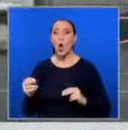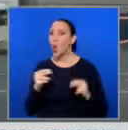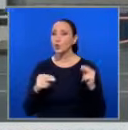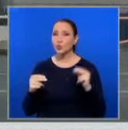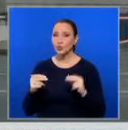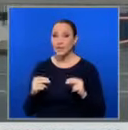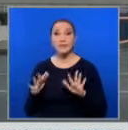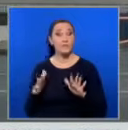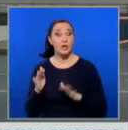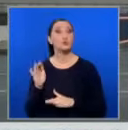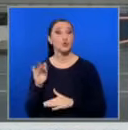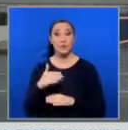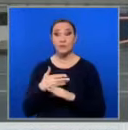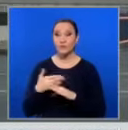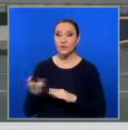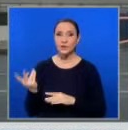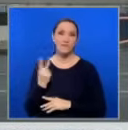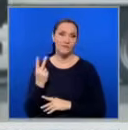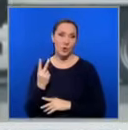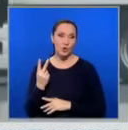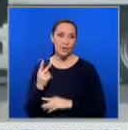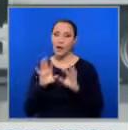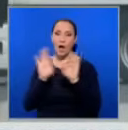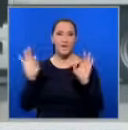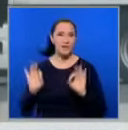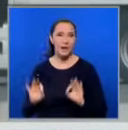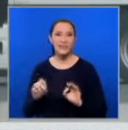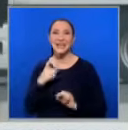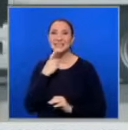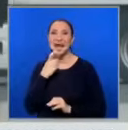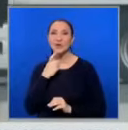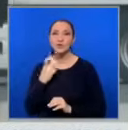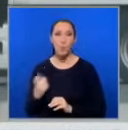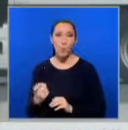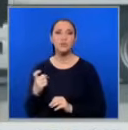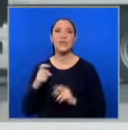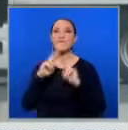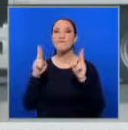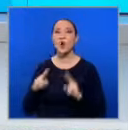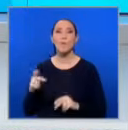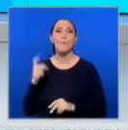Консултациите най-вероятно ще се проведат във вторник в рамките на Залцбургския форум в Брдо.